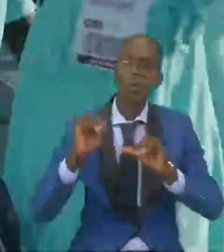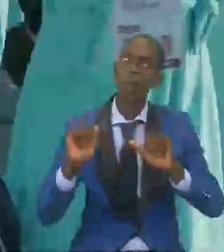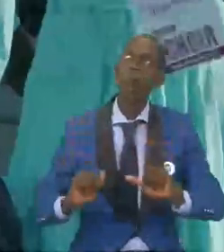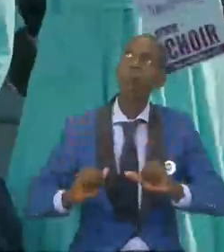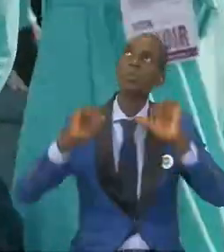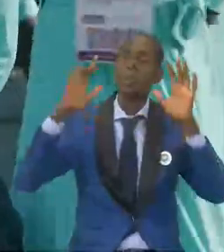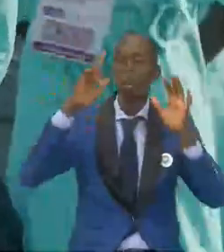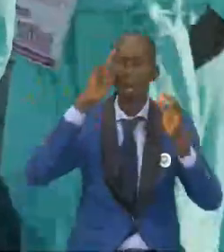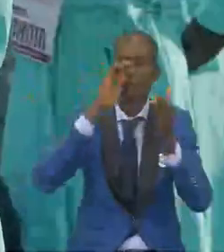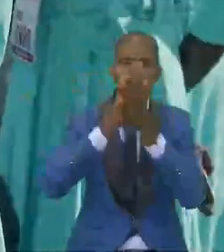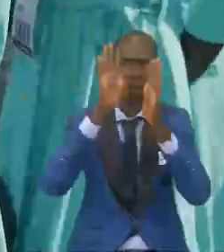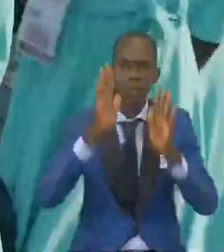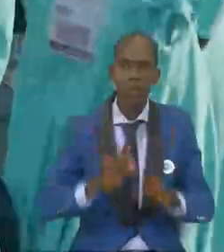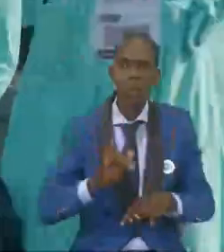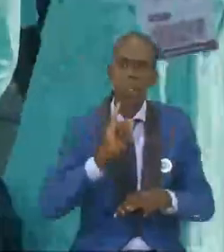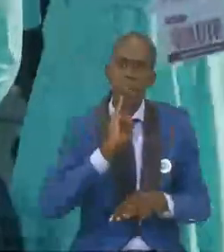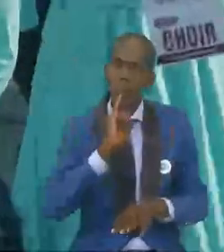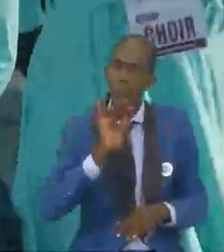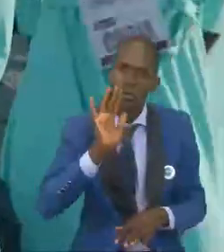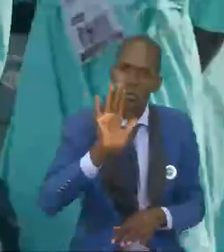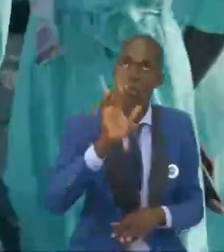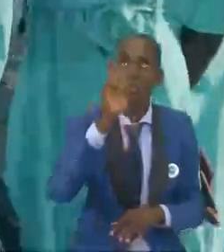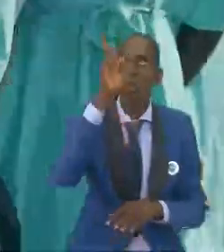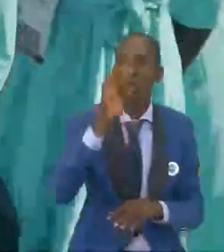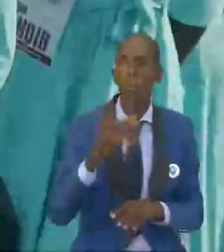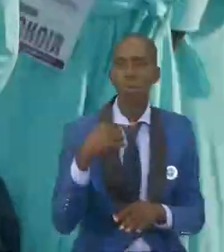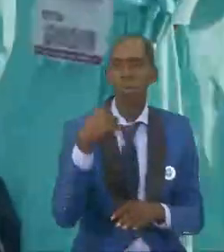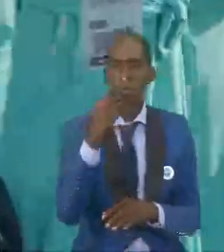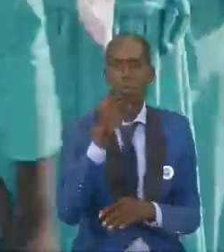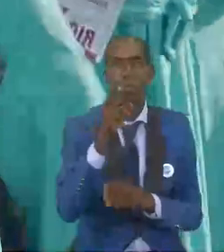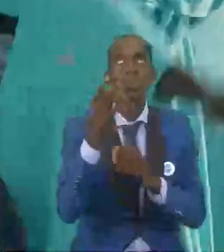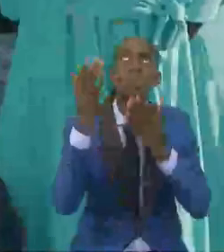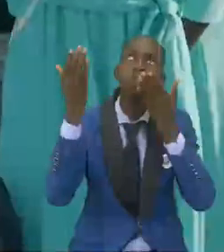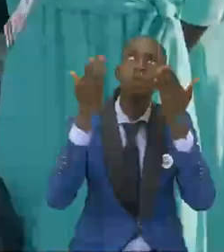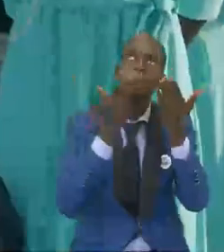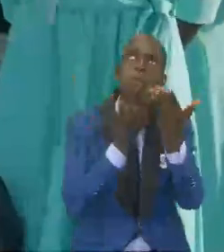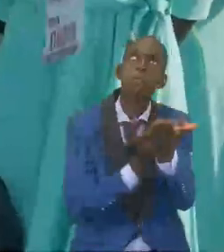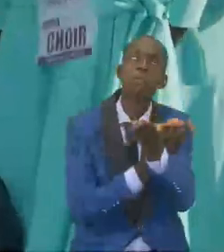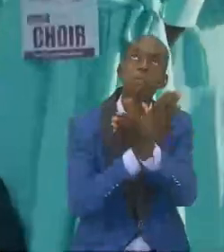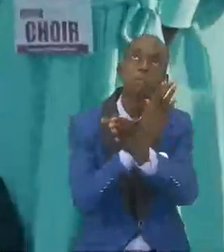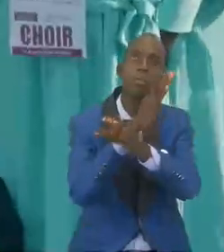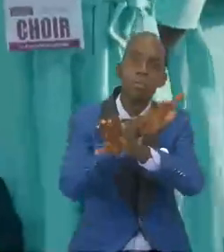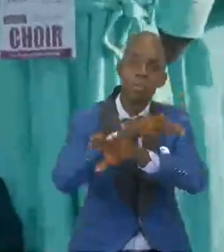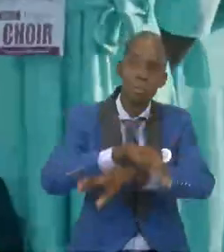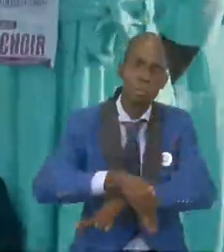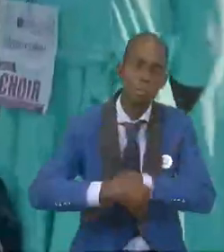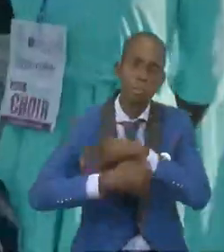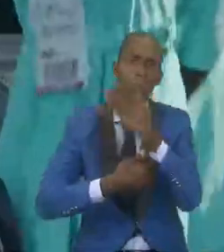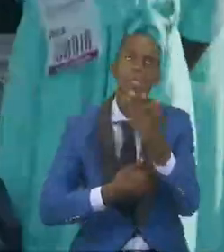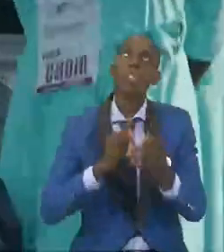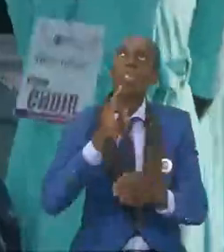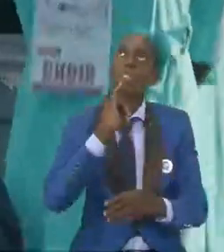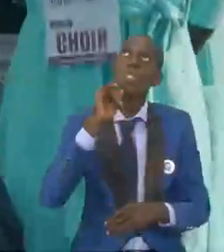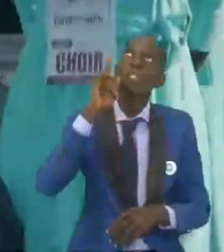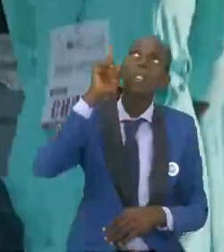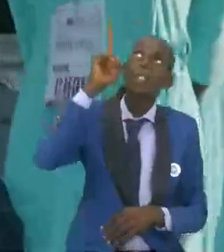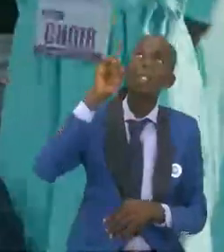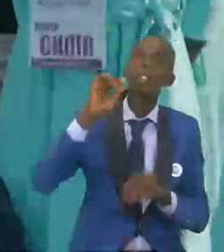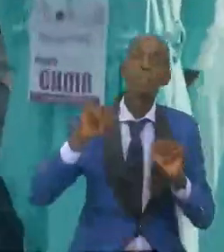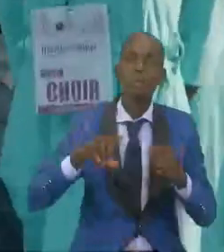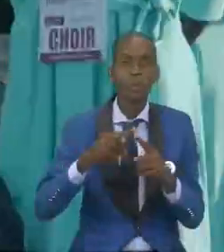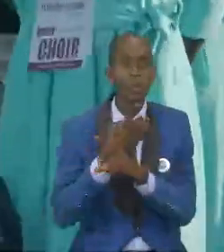oh croyant dédié est-ce que ton Dieu que tu sais jour et nuit